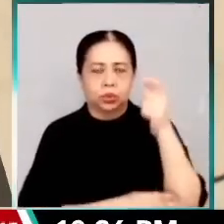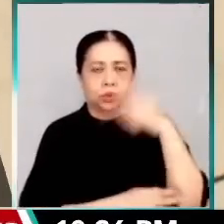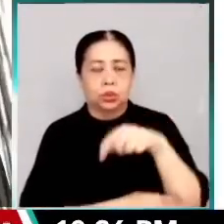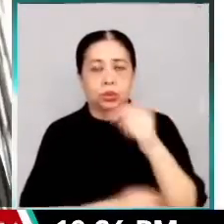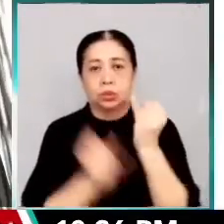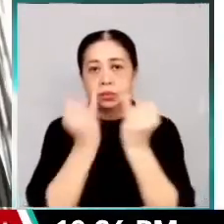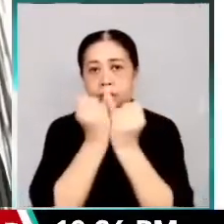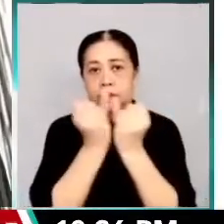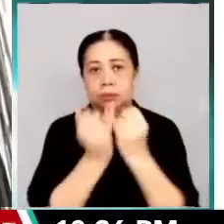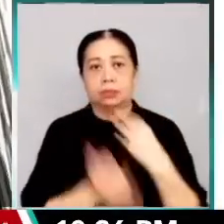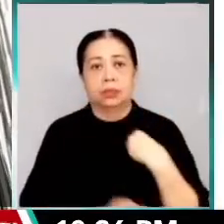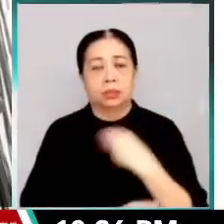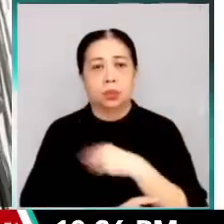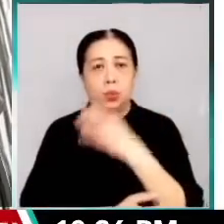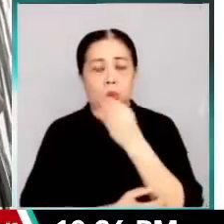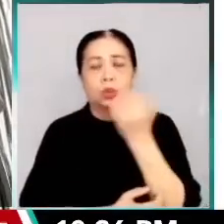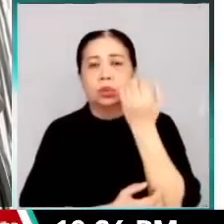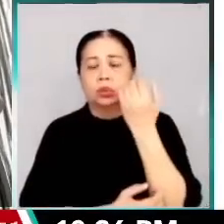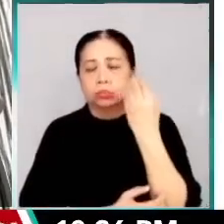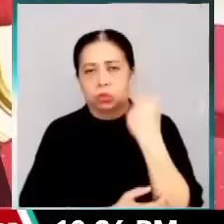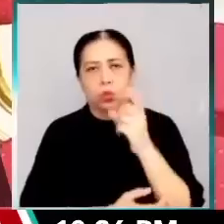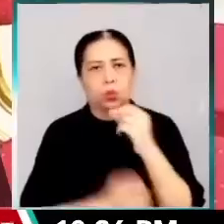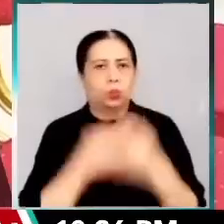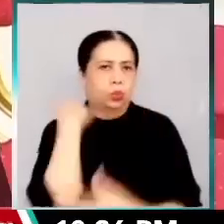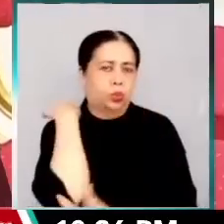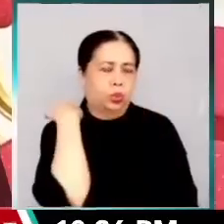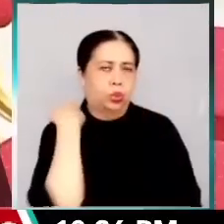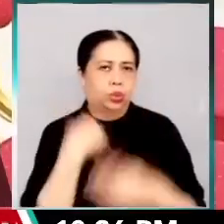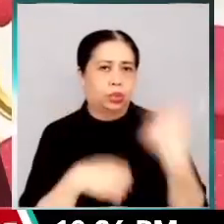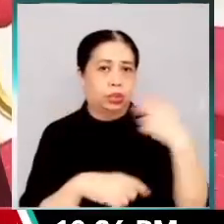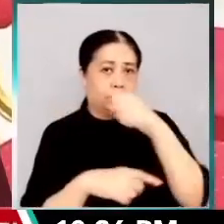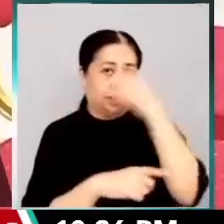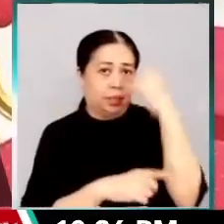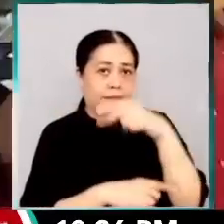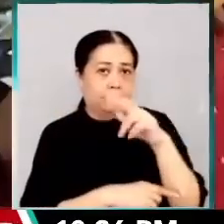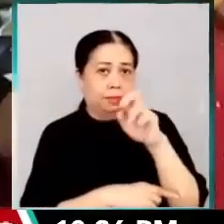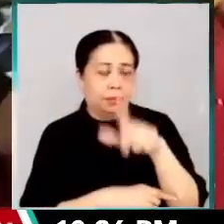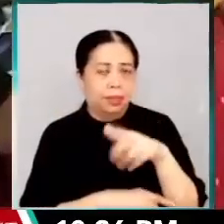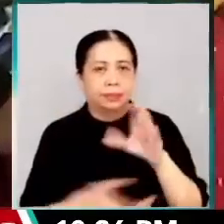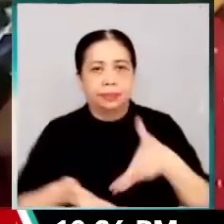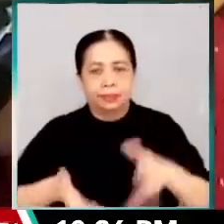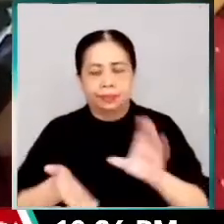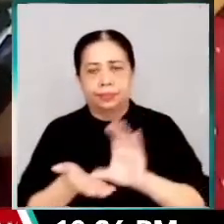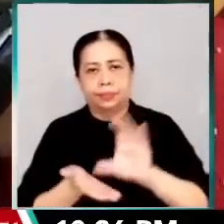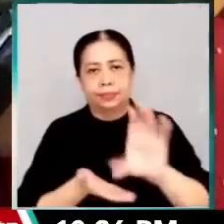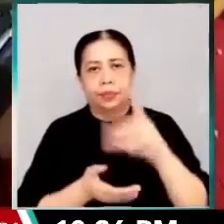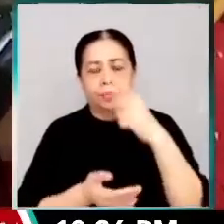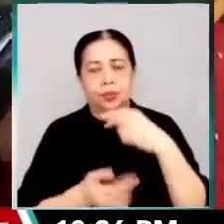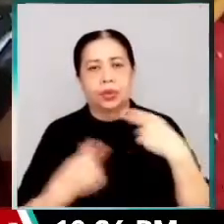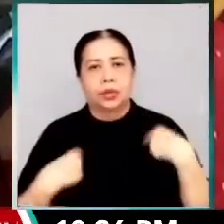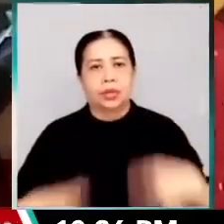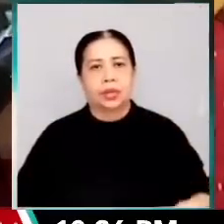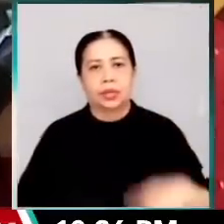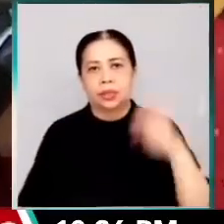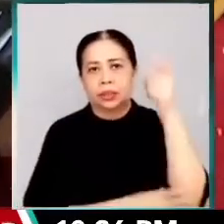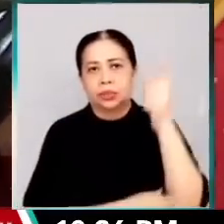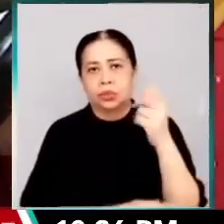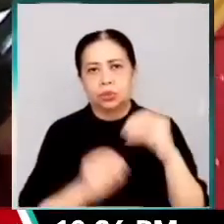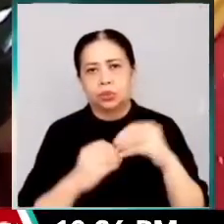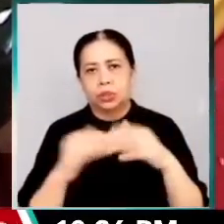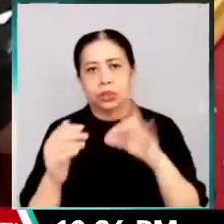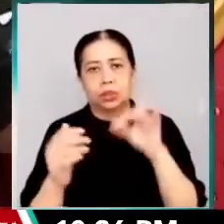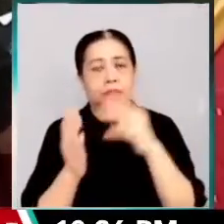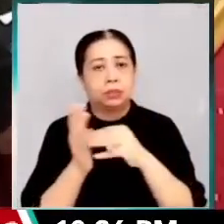na kapos sa buhay. Ito lang Abril, pinayagan ang paglalabas ng pondo para naman sa health insurance na mahigit 8 milyong